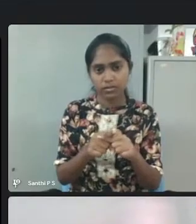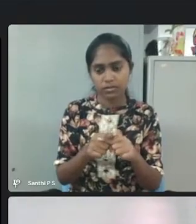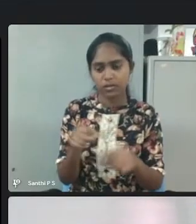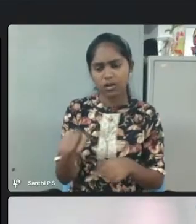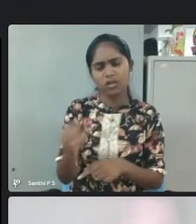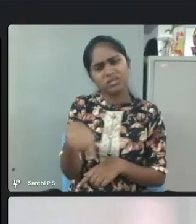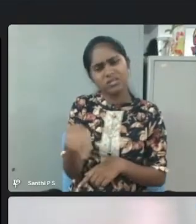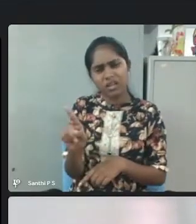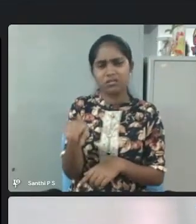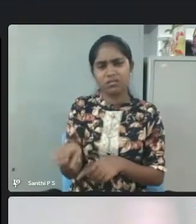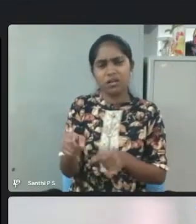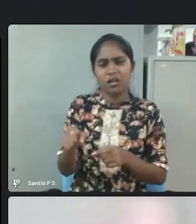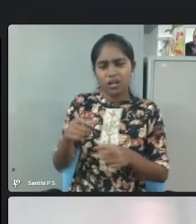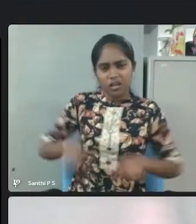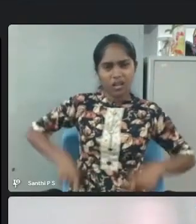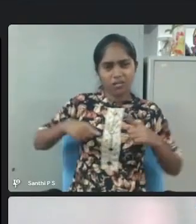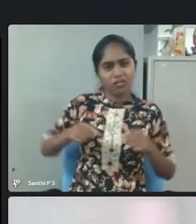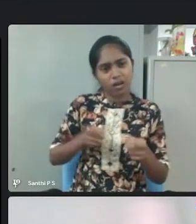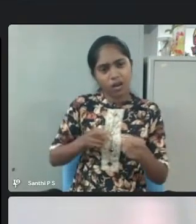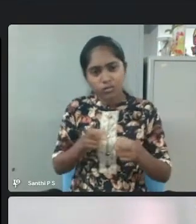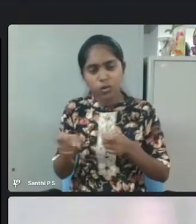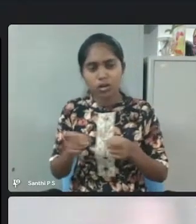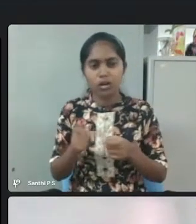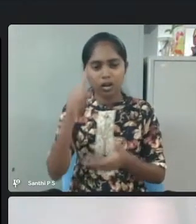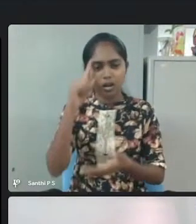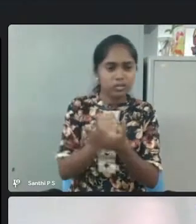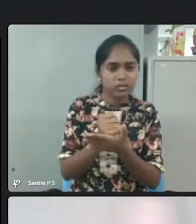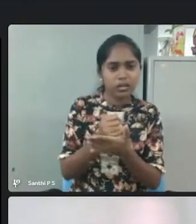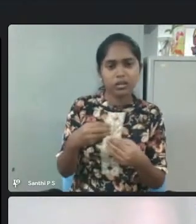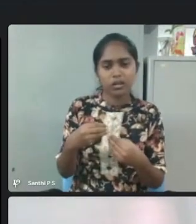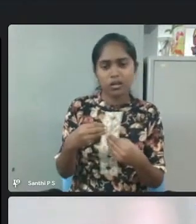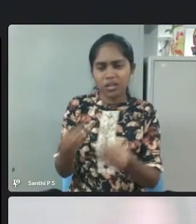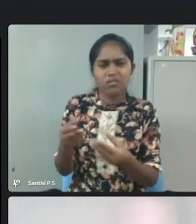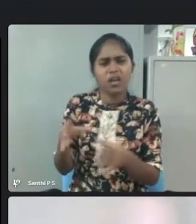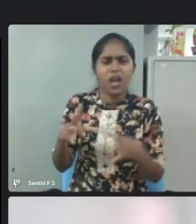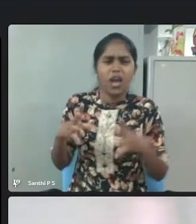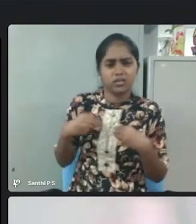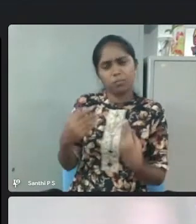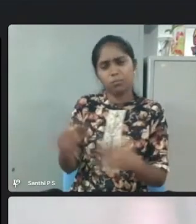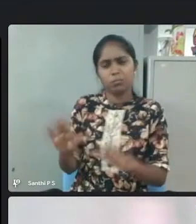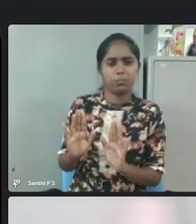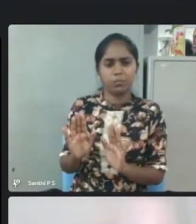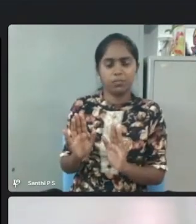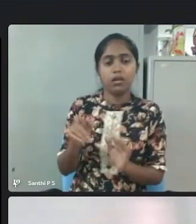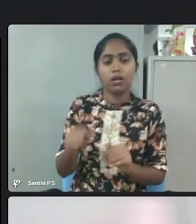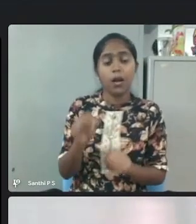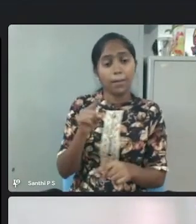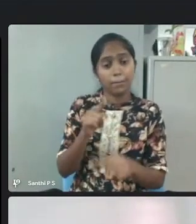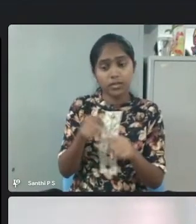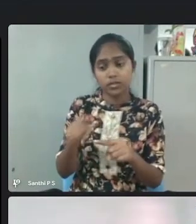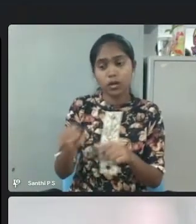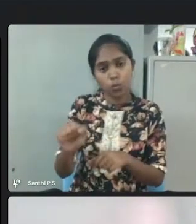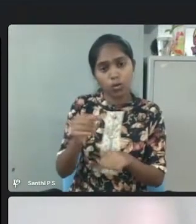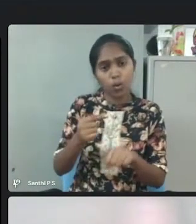ജീവിതം നിയന്ത്രിക്കുന്നതിനുള്ള ആവശ്യങ്ങൾ, അതിനുള്ള ഉപകരണങ്ങൾ ആവശ്യമുണ്ടെങ്കിൽ അതിനുള്ള മാർഗങ്ങൾ, അവസരങ്ങൾ,